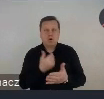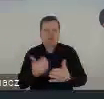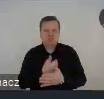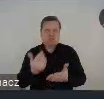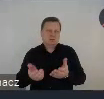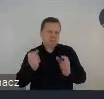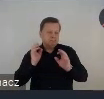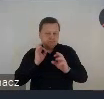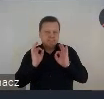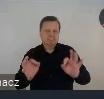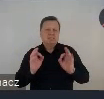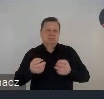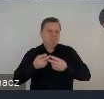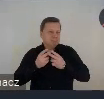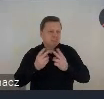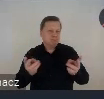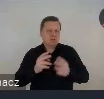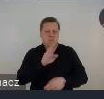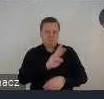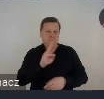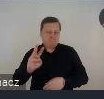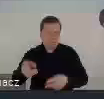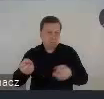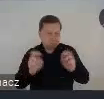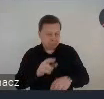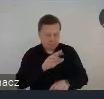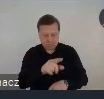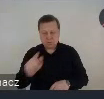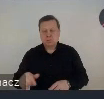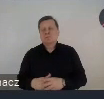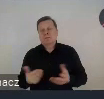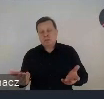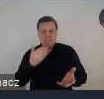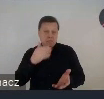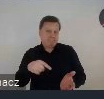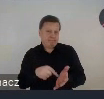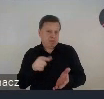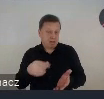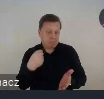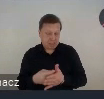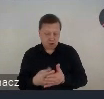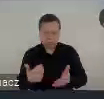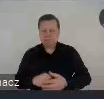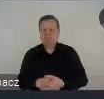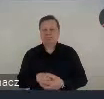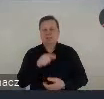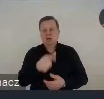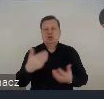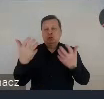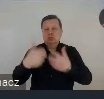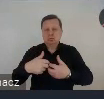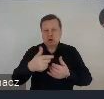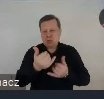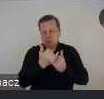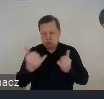przejrzyste, użyteczne strony internetowe. Dzięki tym środkom cechy kupowały potrzebny im sprzęt,